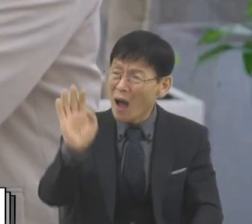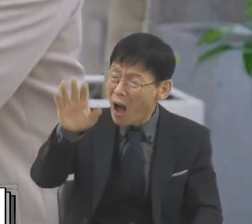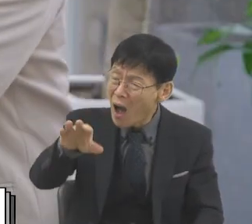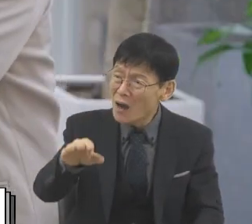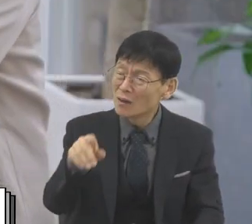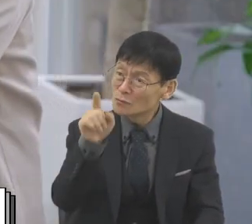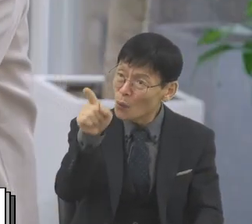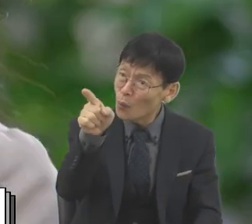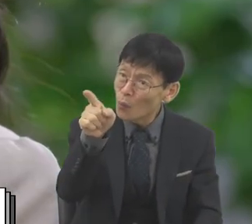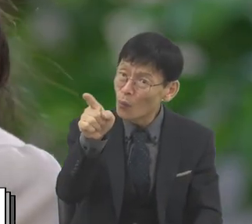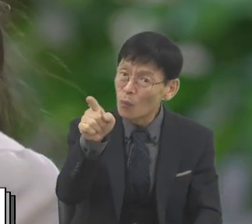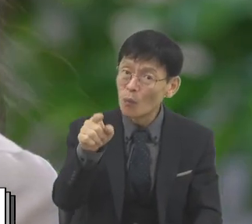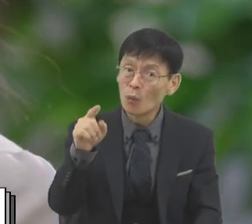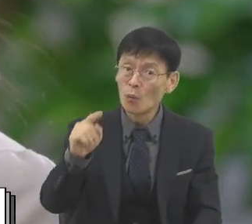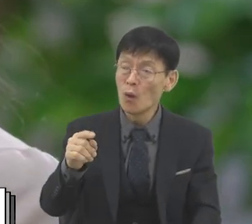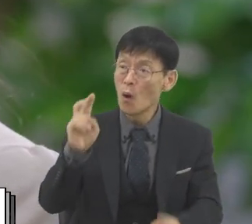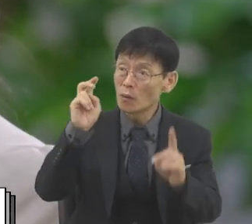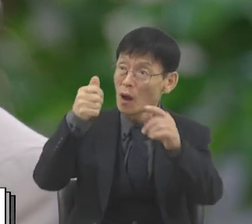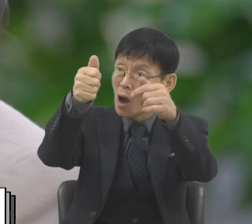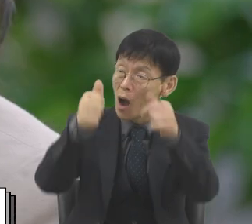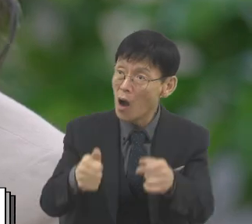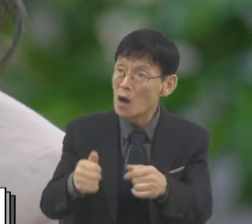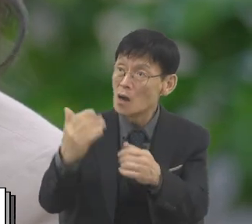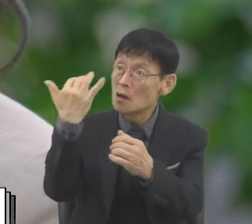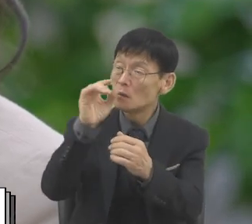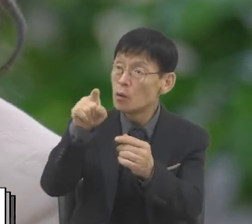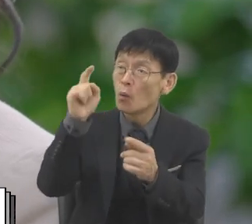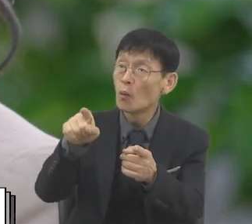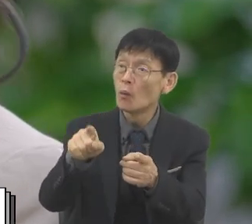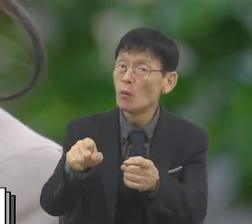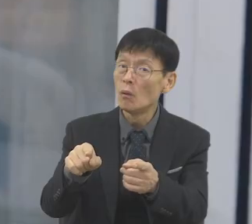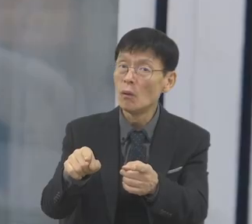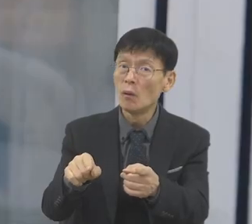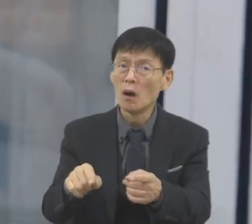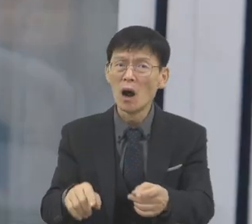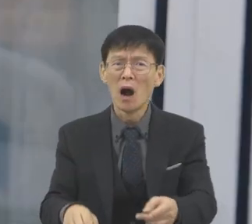아니 잠깐 성훈 씨, 왜 회사 게시판에 이런 그림을 넣은 거죠?